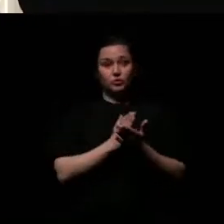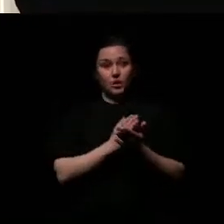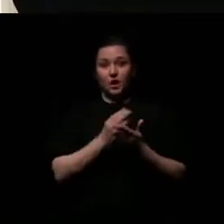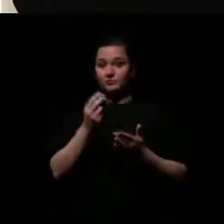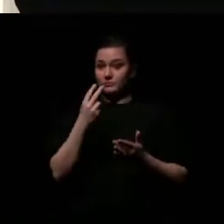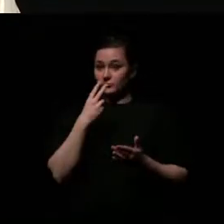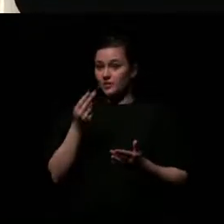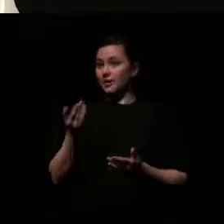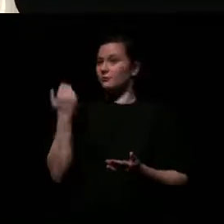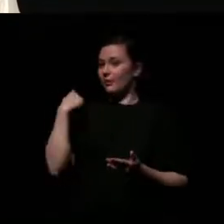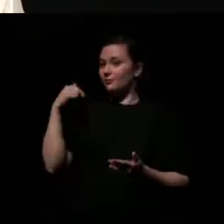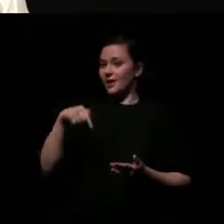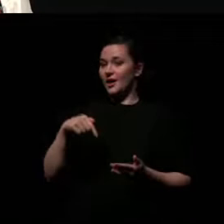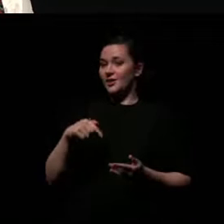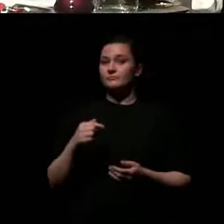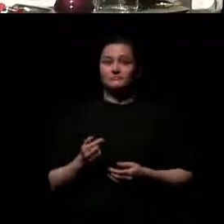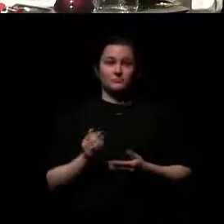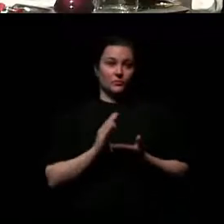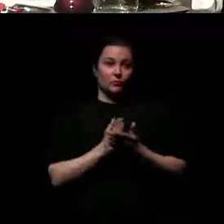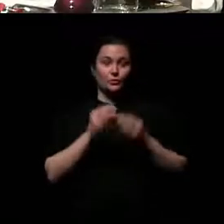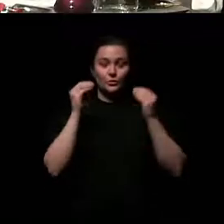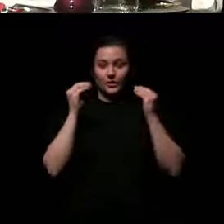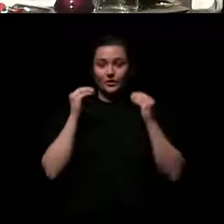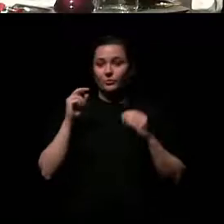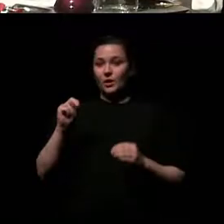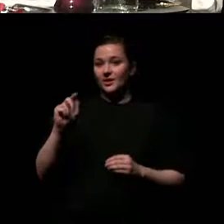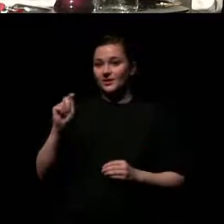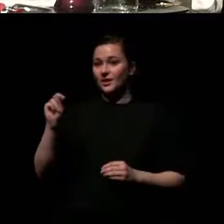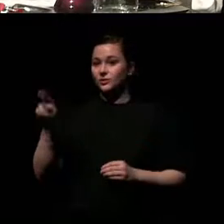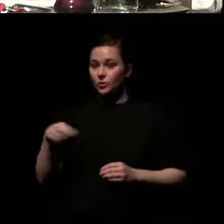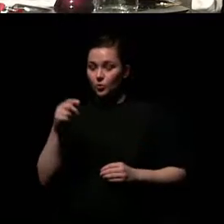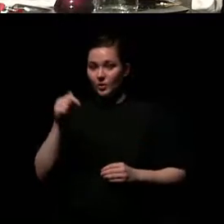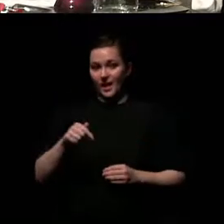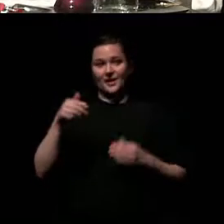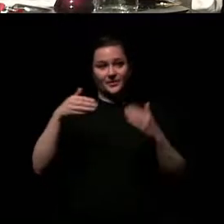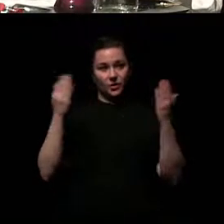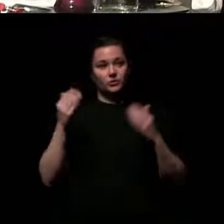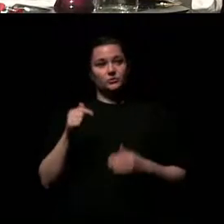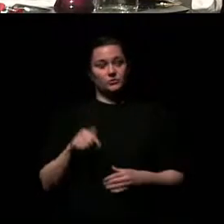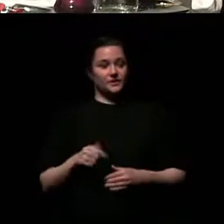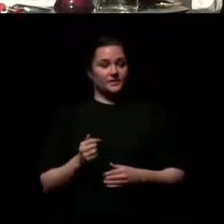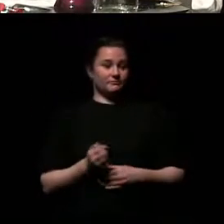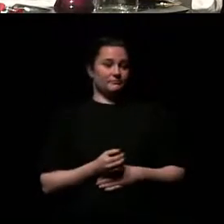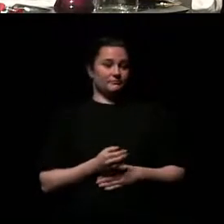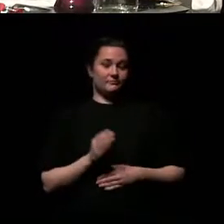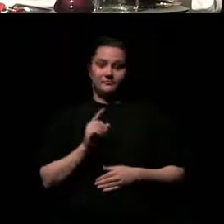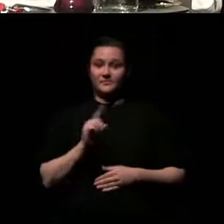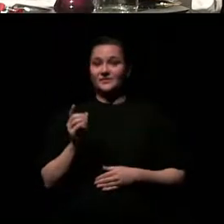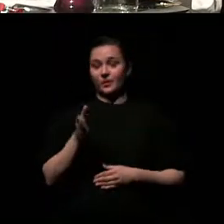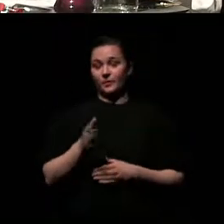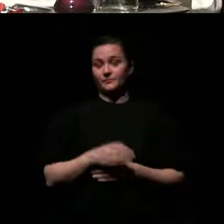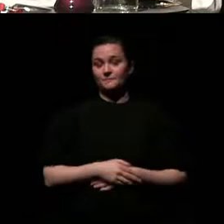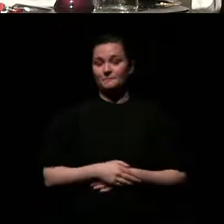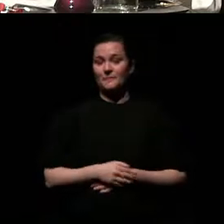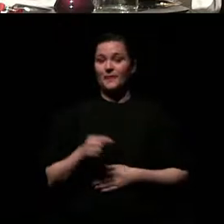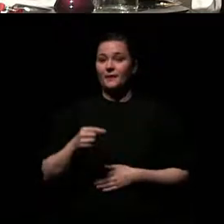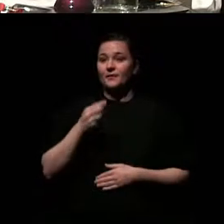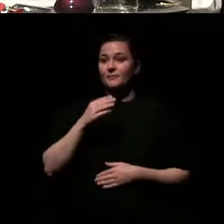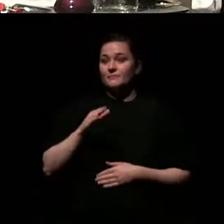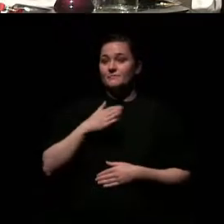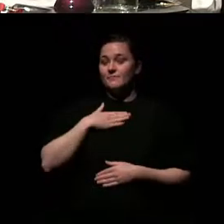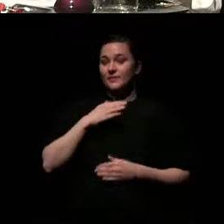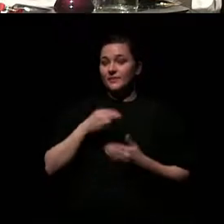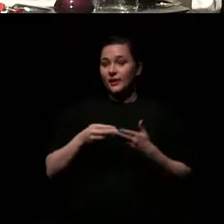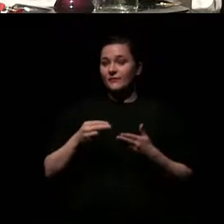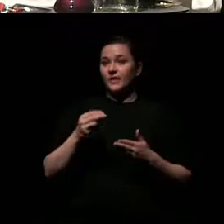veldig pris på at tolkestudentene til NTNU har muligheten til å bli med oss her i dag. Mitt navn Karin Mjør, og jeg kveldens